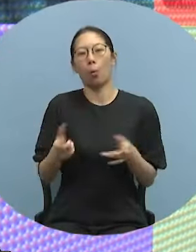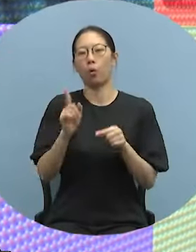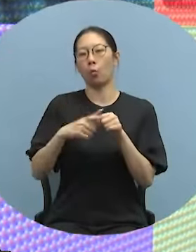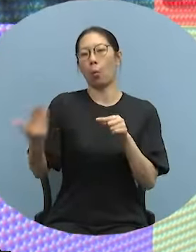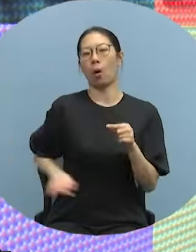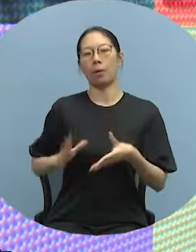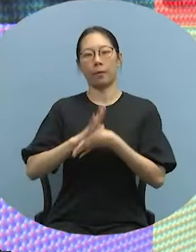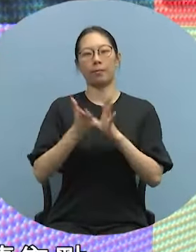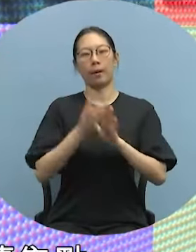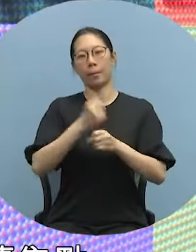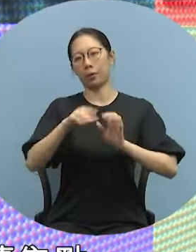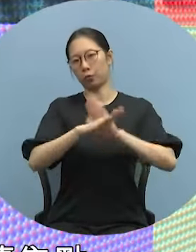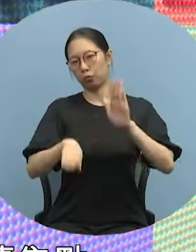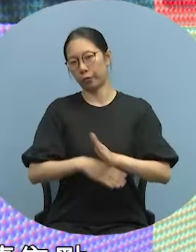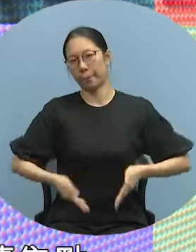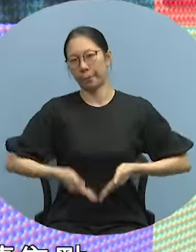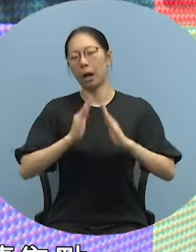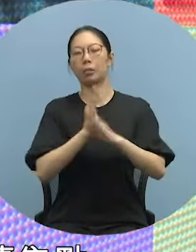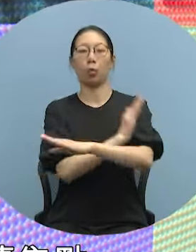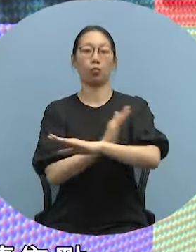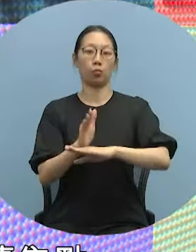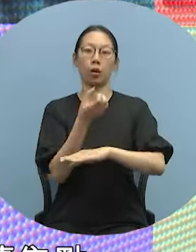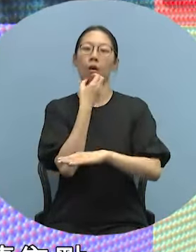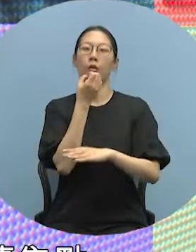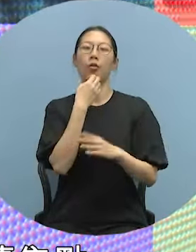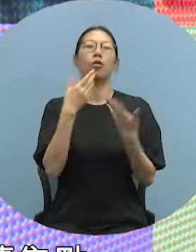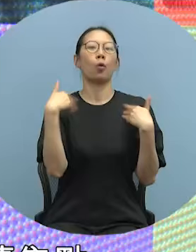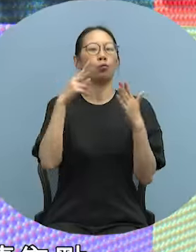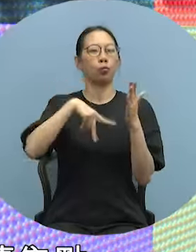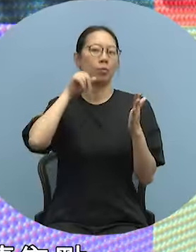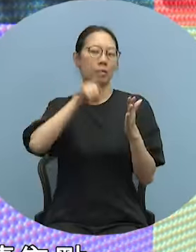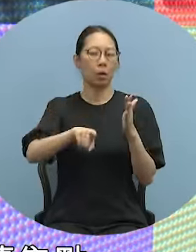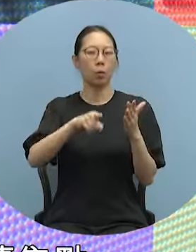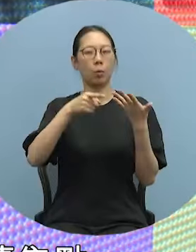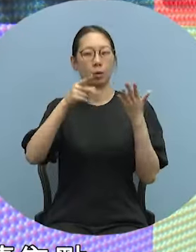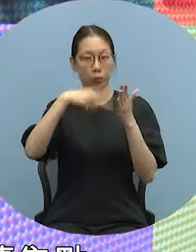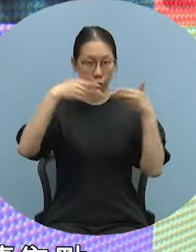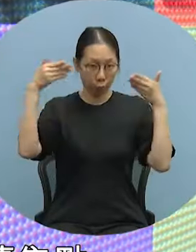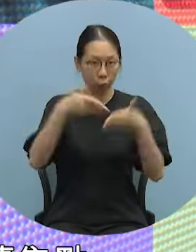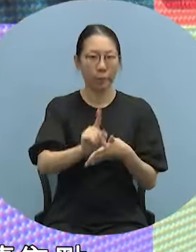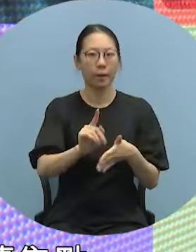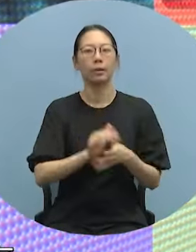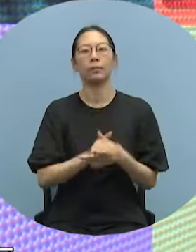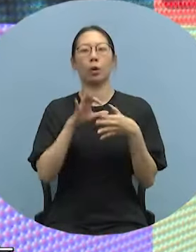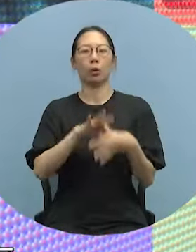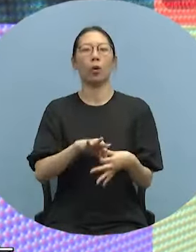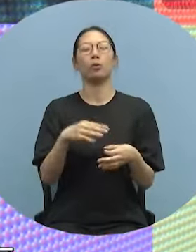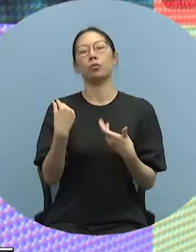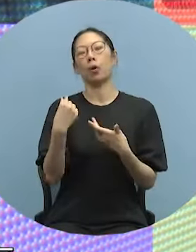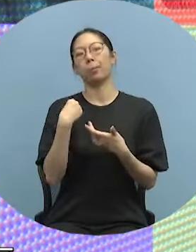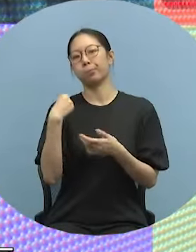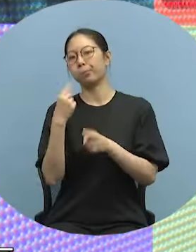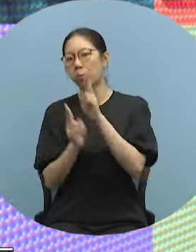辦公室嘅成立咧，公共圖書館咧係喺香港閱讀週嘅閱讀焦點咧，係會